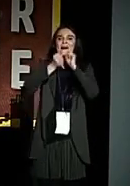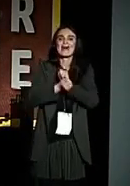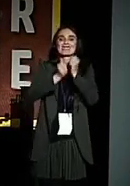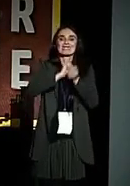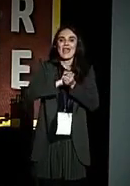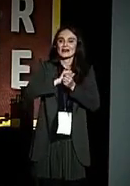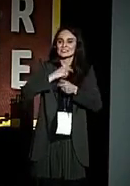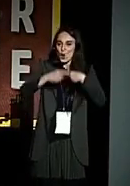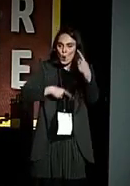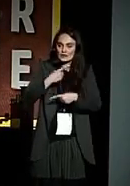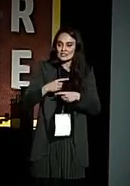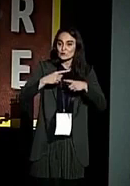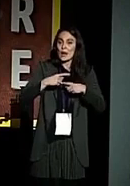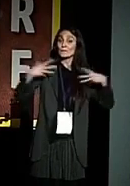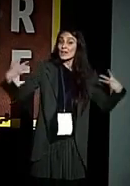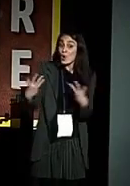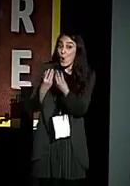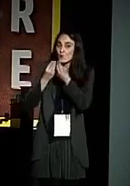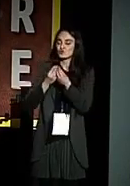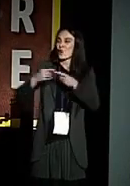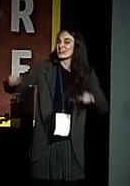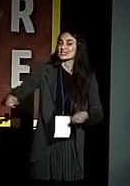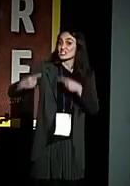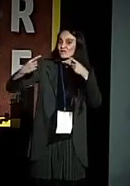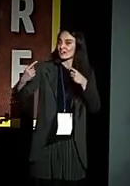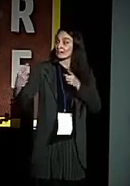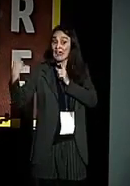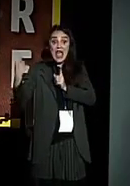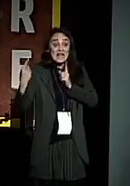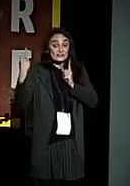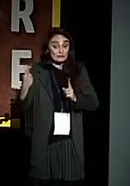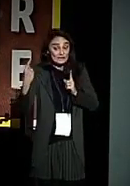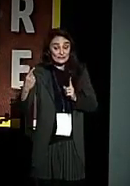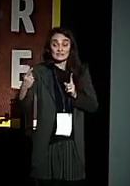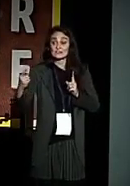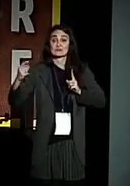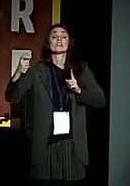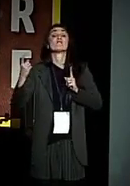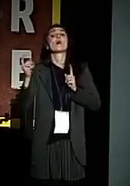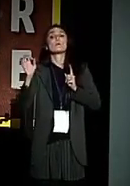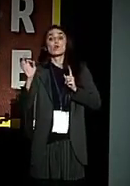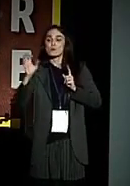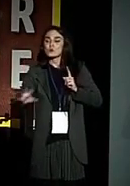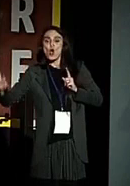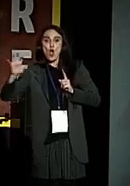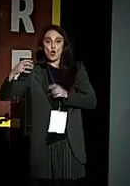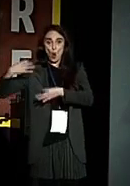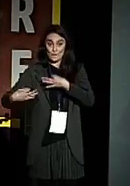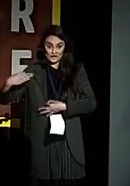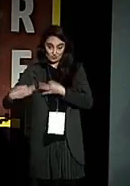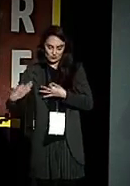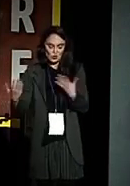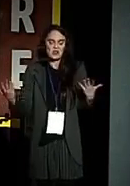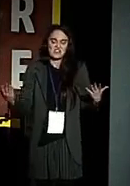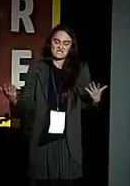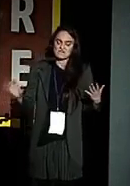bilancio dell'Unione che sia all'altezza delle sfide, delle aspettative lanciate anche dalla stessa Commissione. E devo dire,